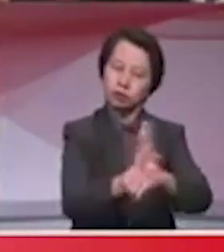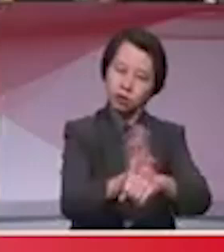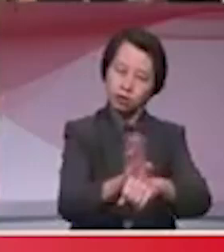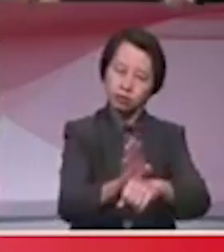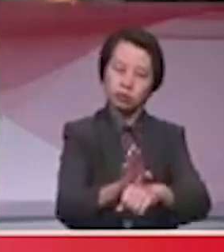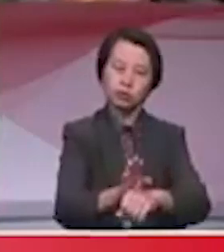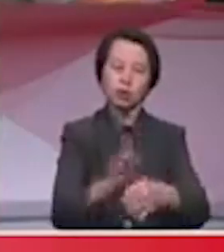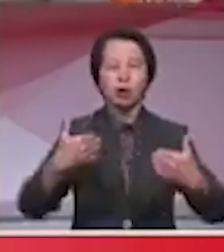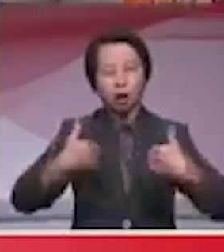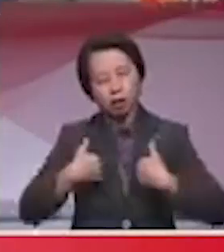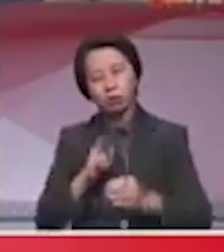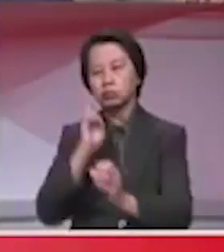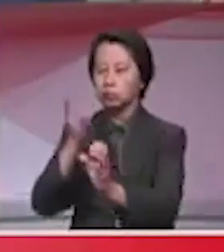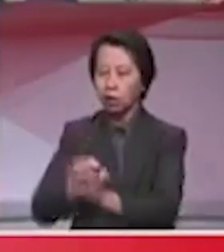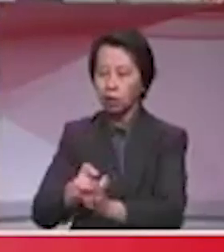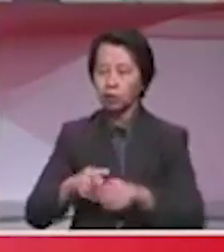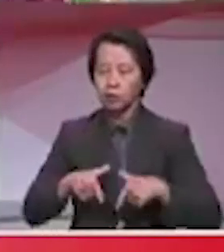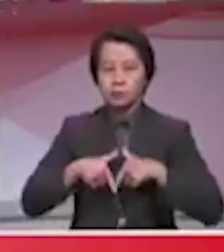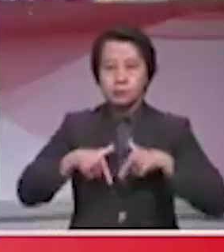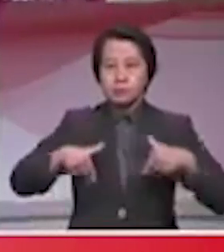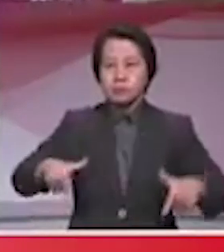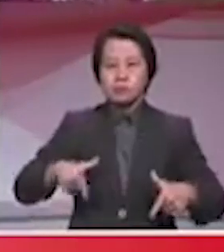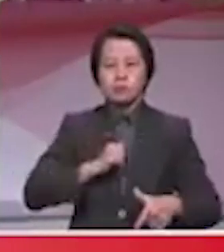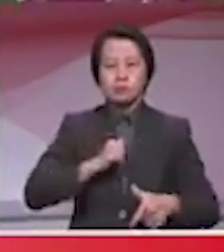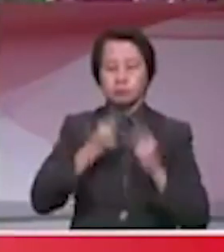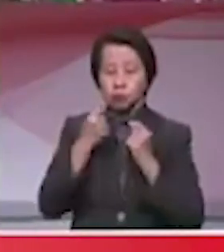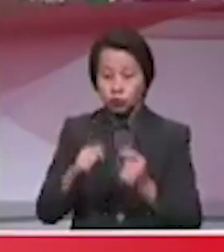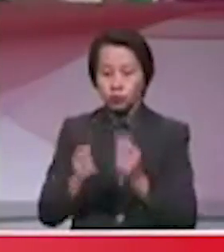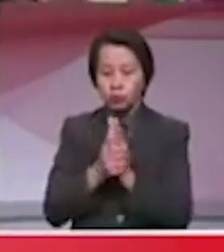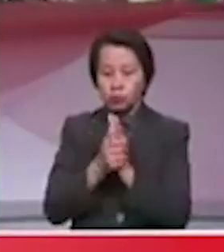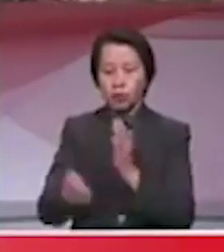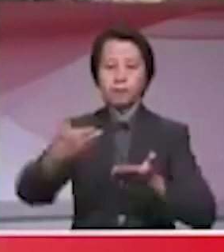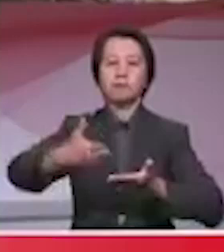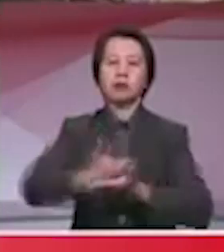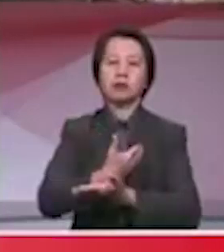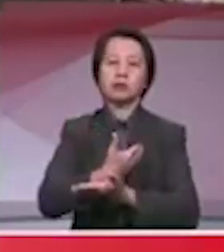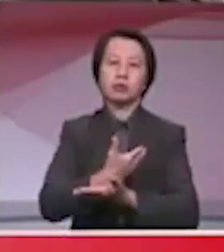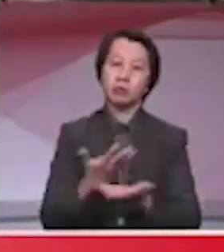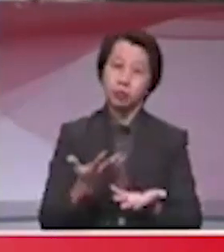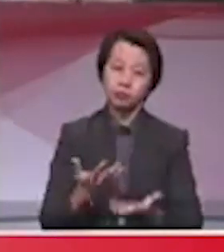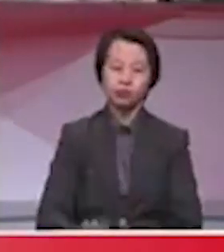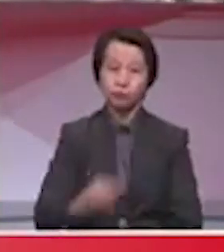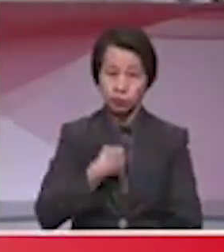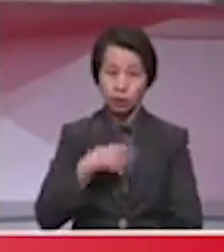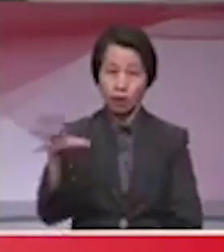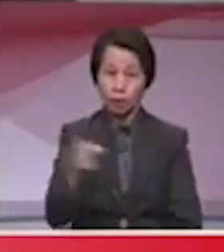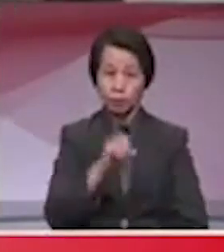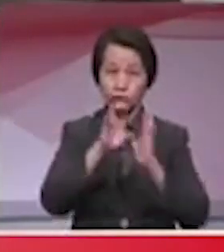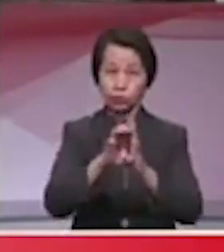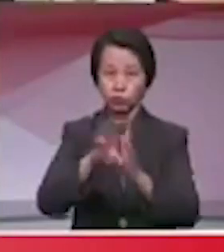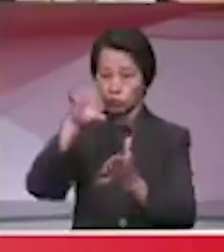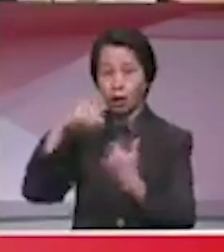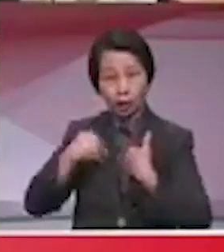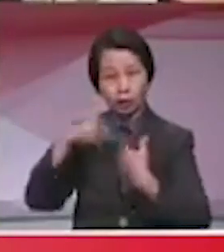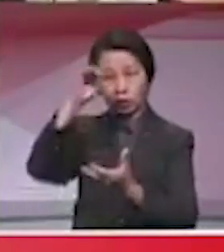peniagaan dan ada juga yang memberanikan diri mencuba kemahiran baru. Saya mengambil contoh pasangan